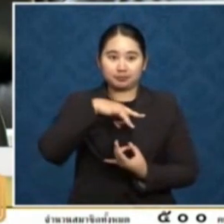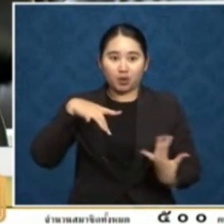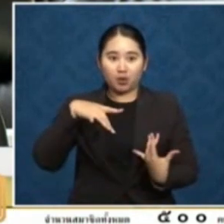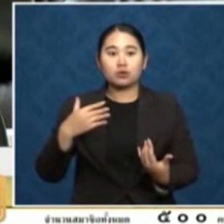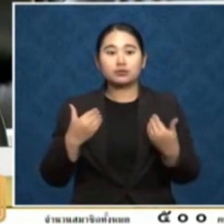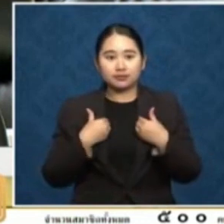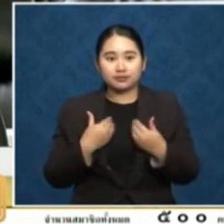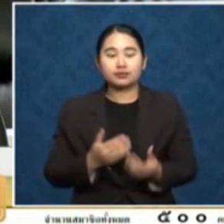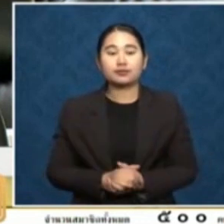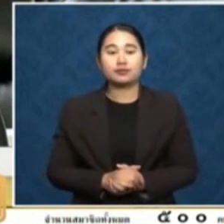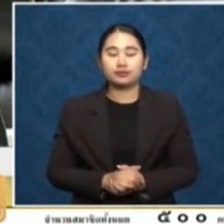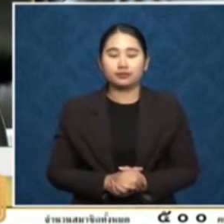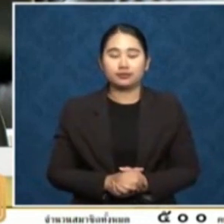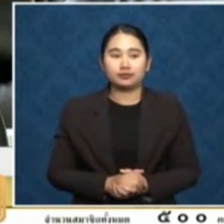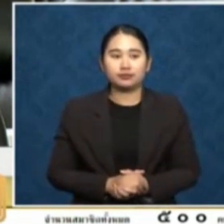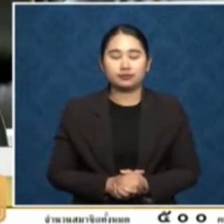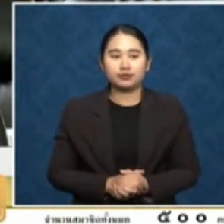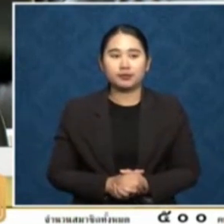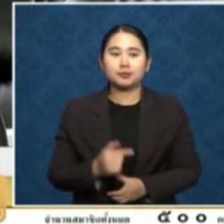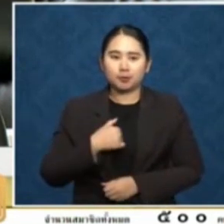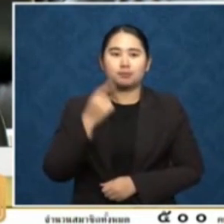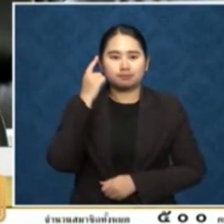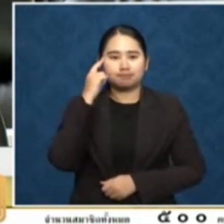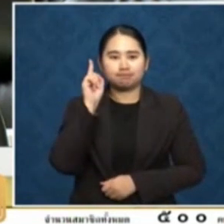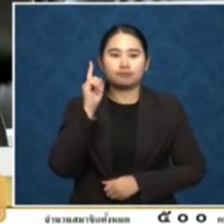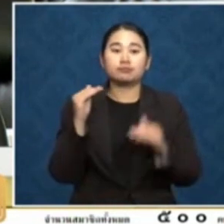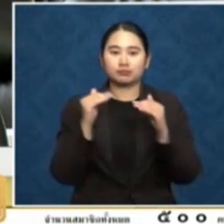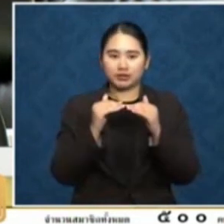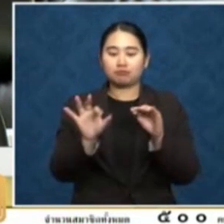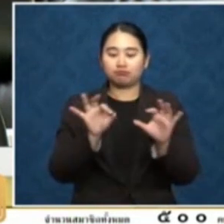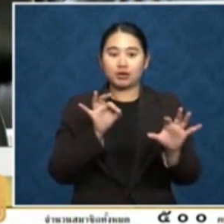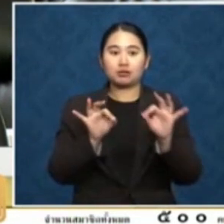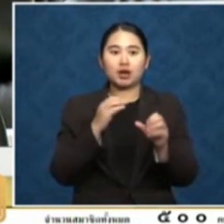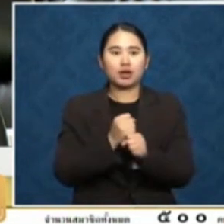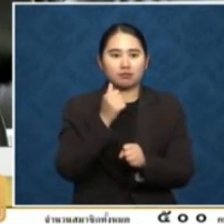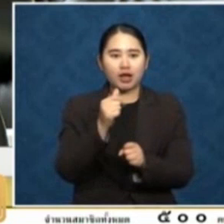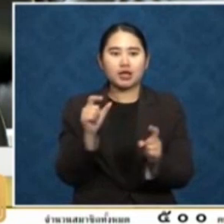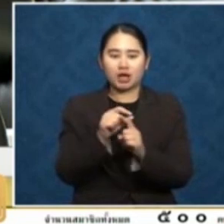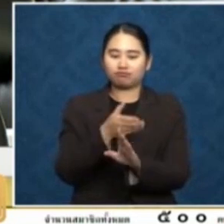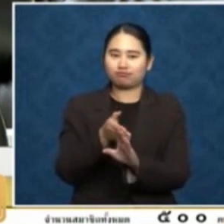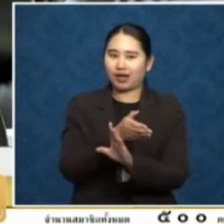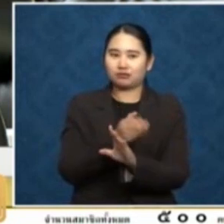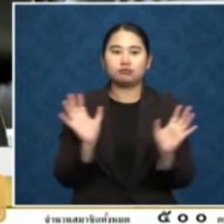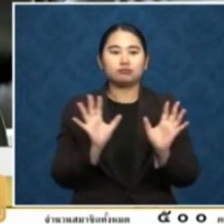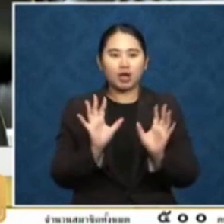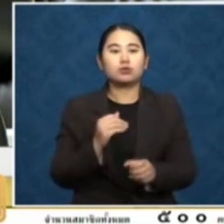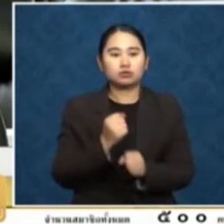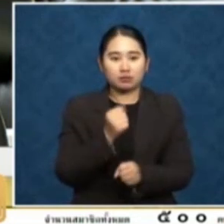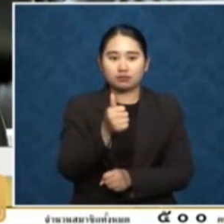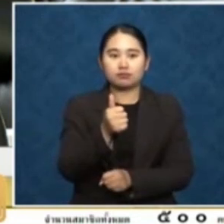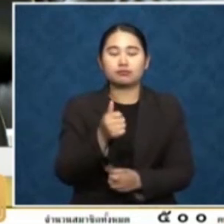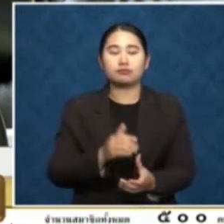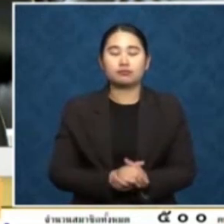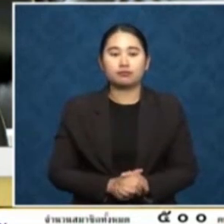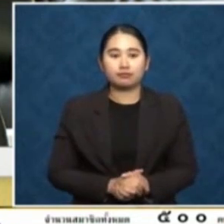จไม่ตรงกับเพศสภาพณปัจจุบันผมว่าเขาควรมีสิทธิ์เลือกไม่ใส่คำนำหน้าน